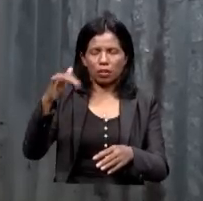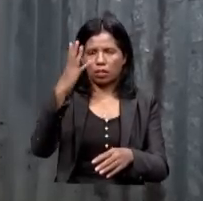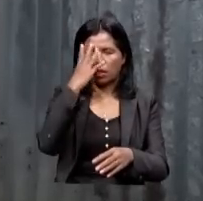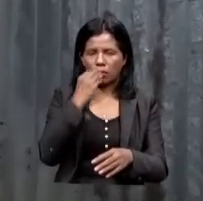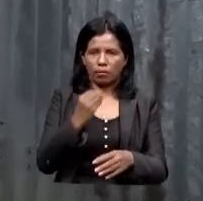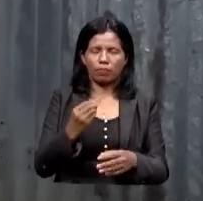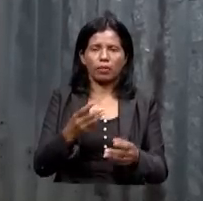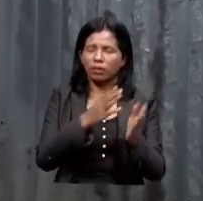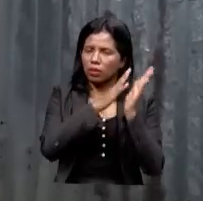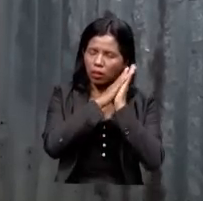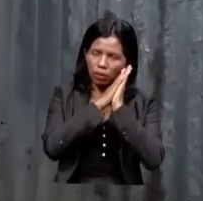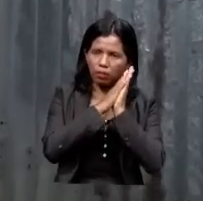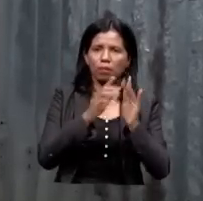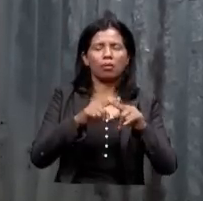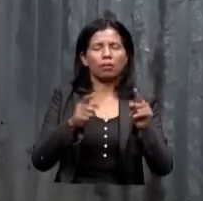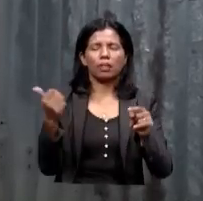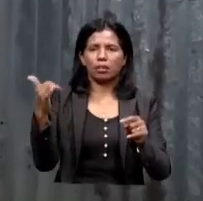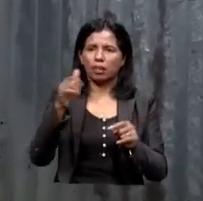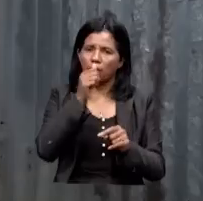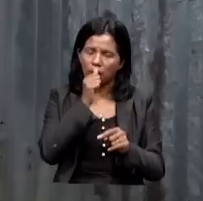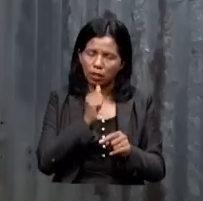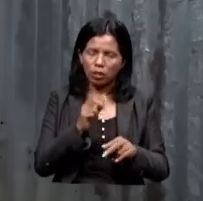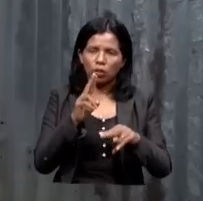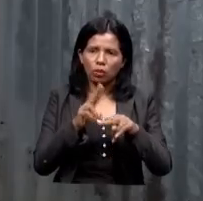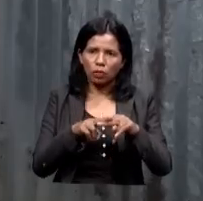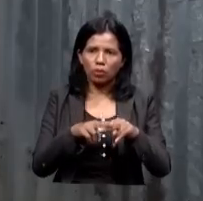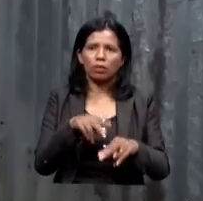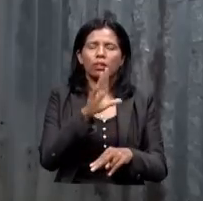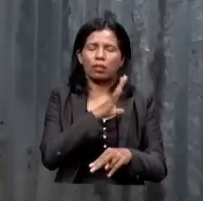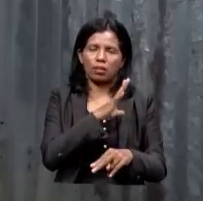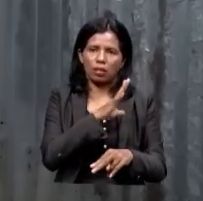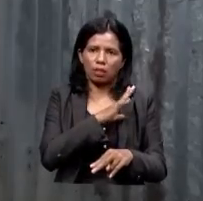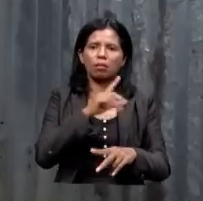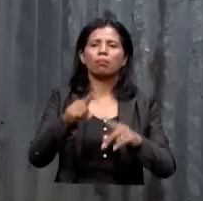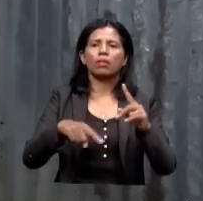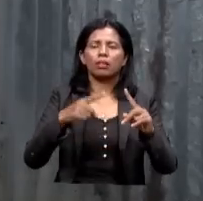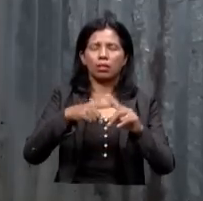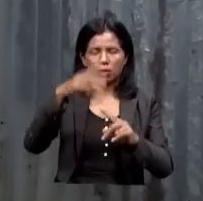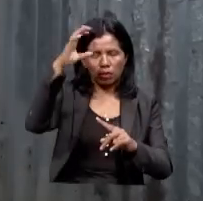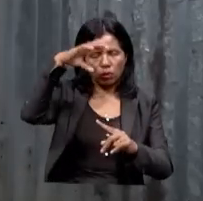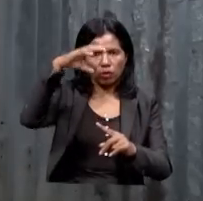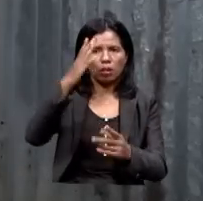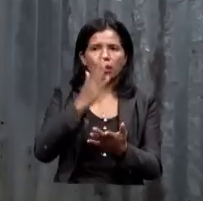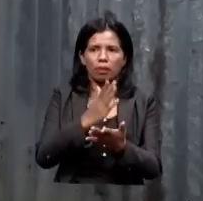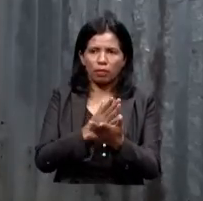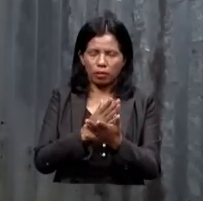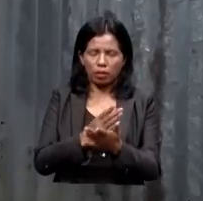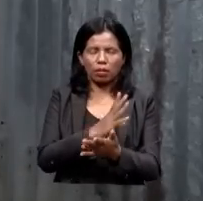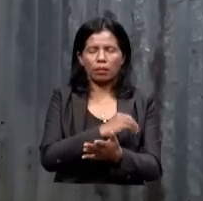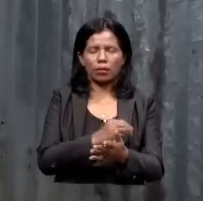be sira pasensia tur ho diheng nune bahira udang para sira foim